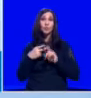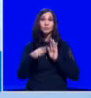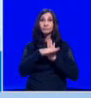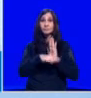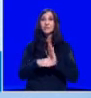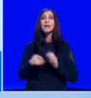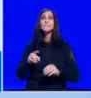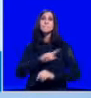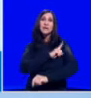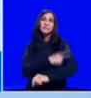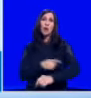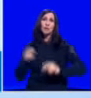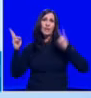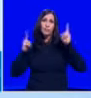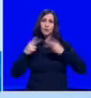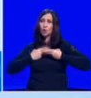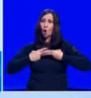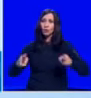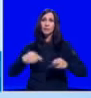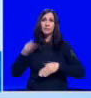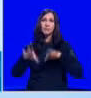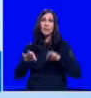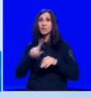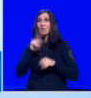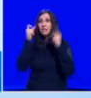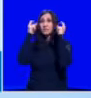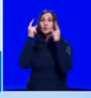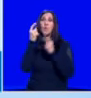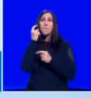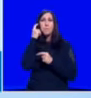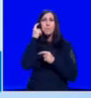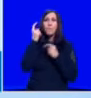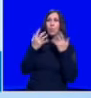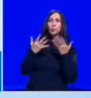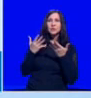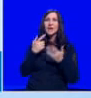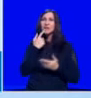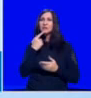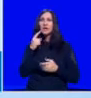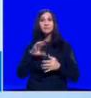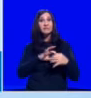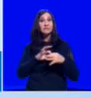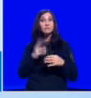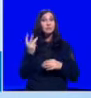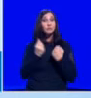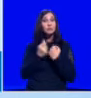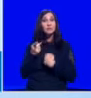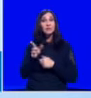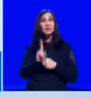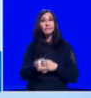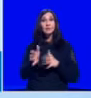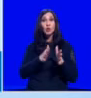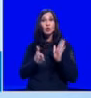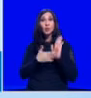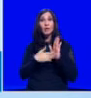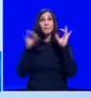бъдат максимално демократични и открити пред своите избиратели, да не събуждат никакви подозрения за зависимости. На трето място, това трябва да са хора, които да са